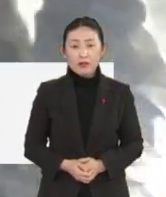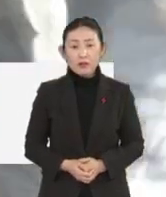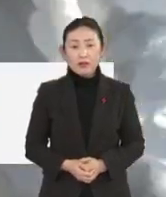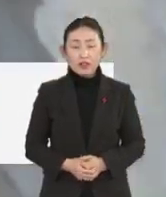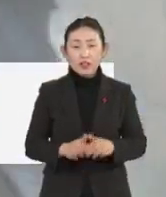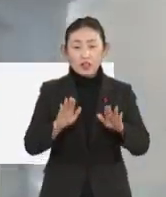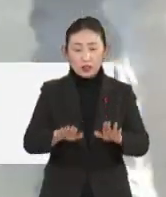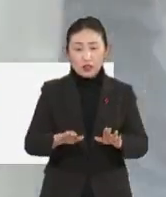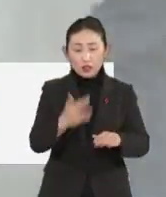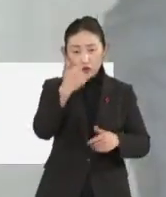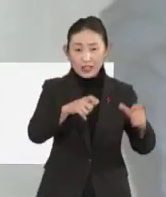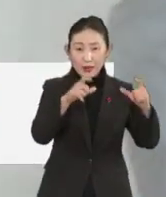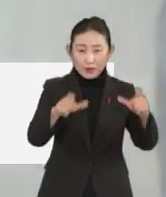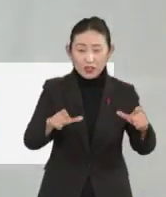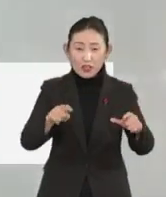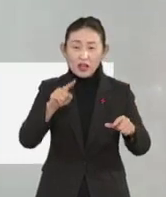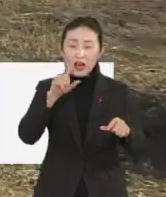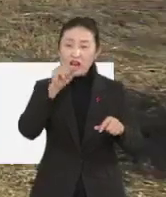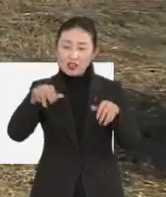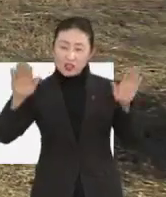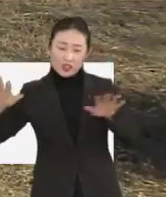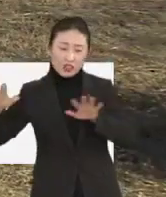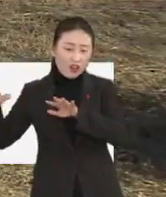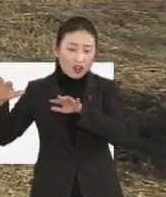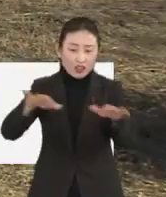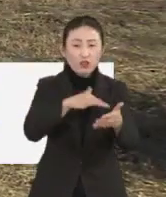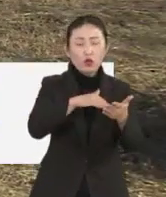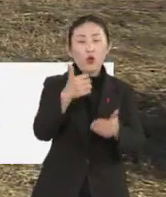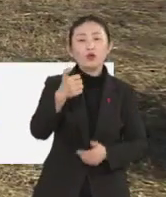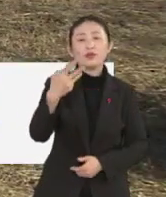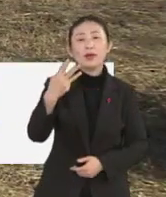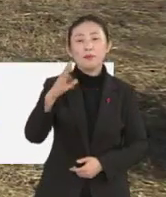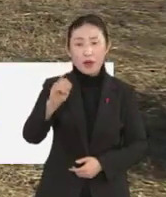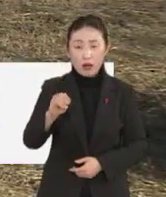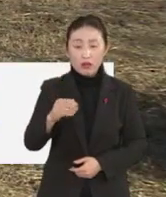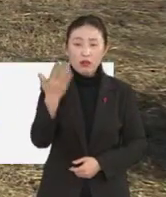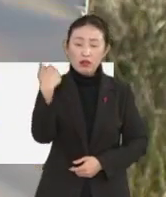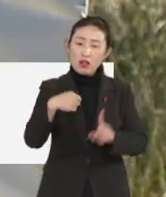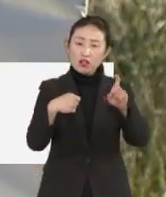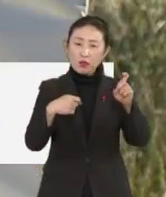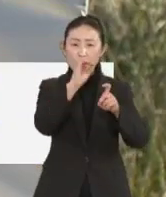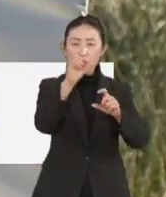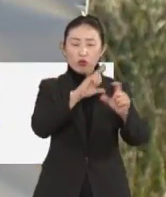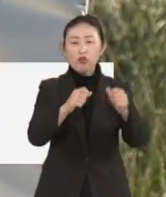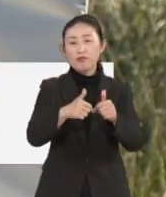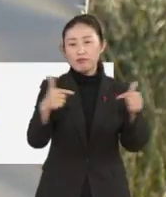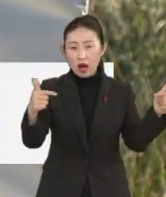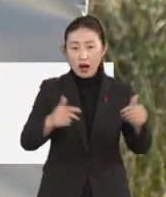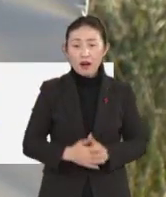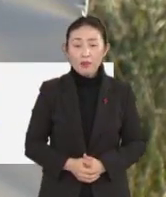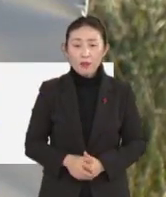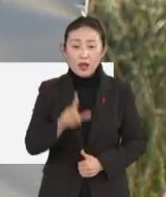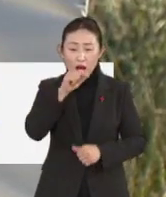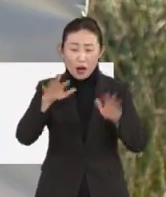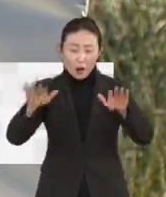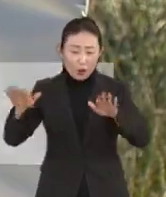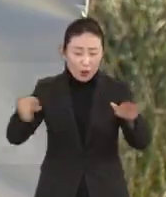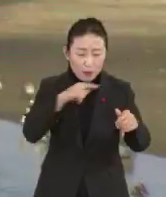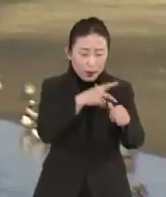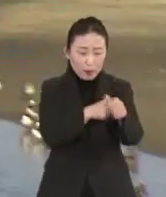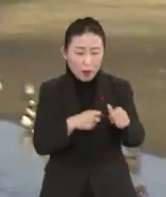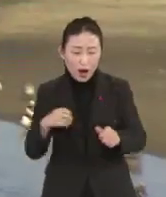또 이달 충남지역의 날아온 겨울철세는 53만여 마리로 지난달 11% 증가했고 야생조류에서